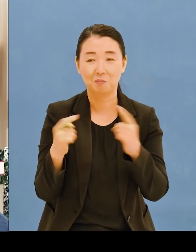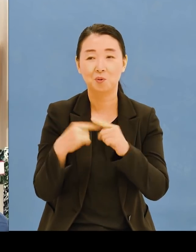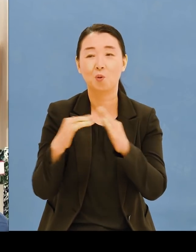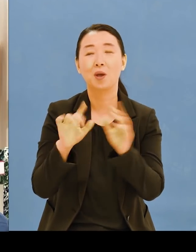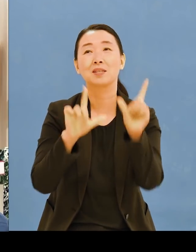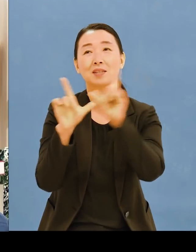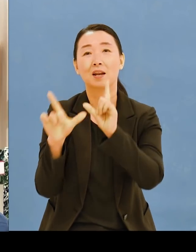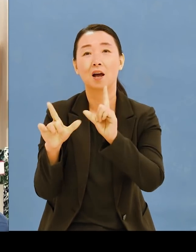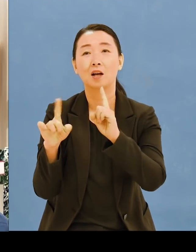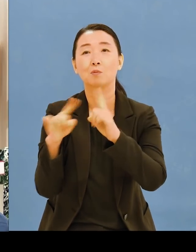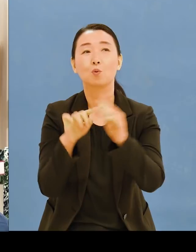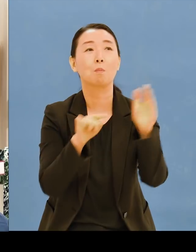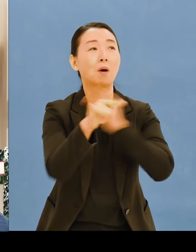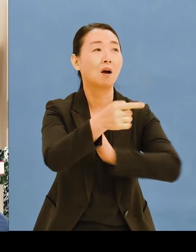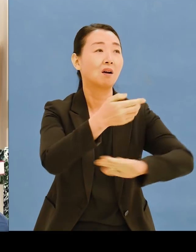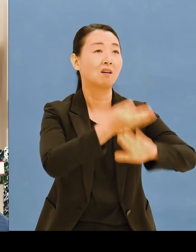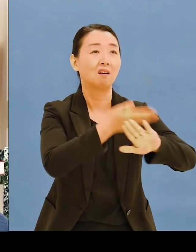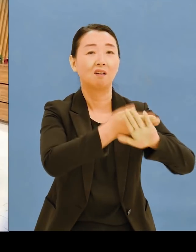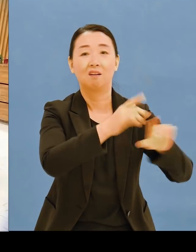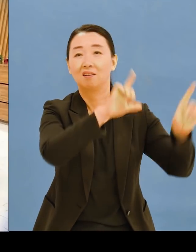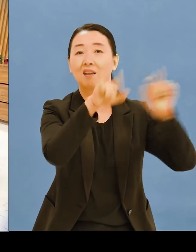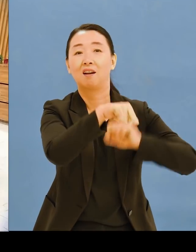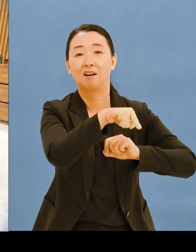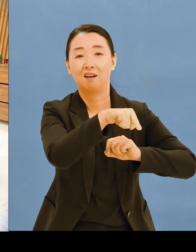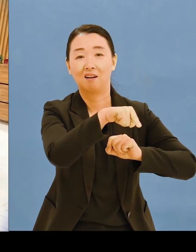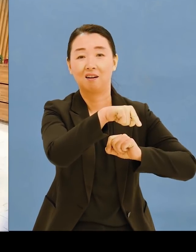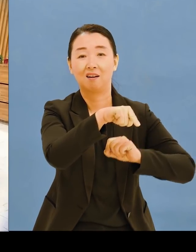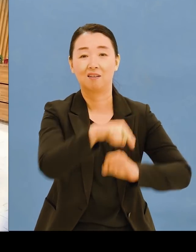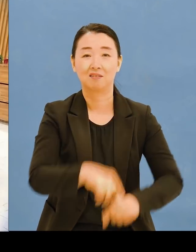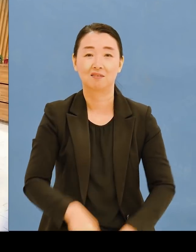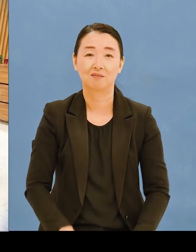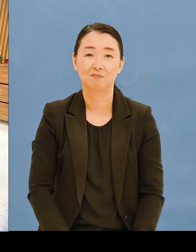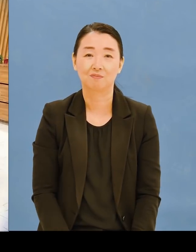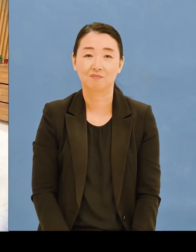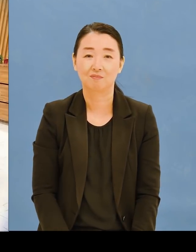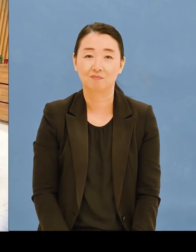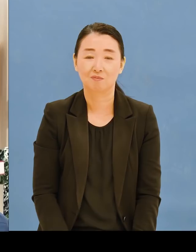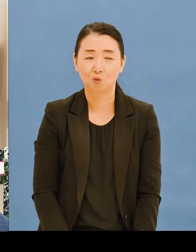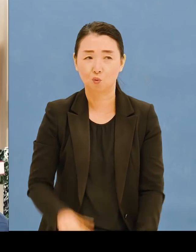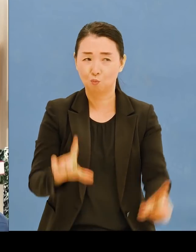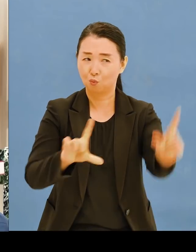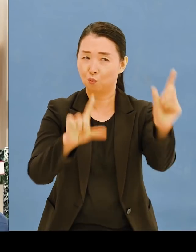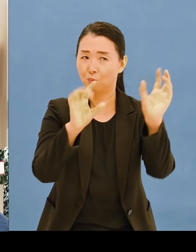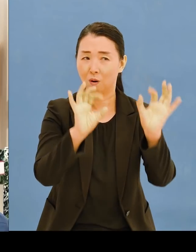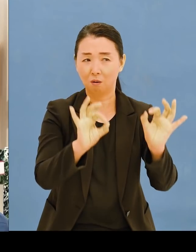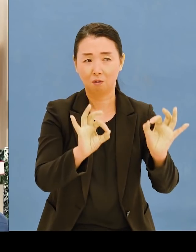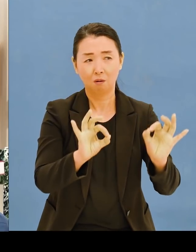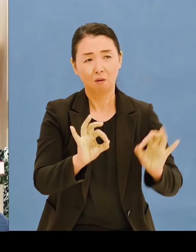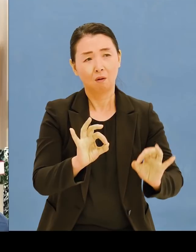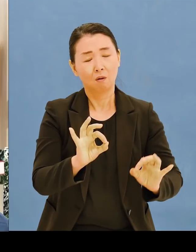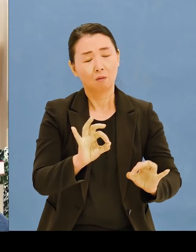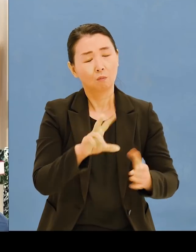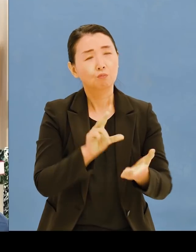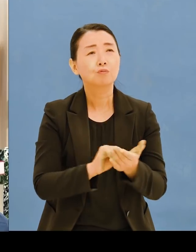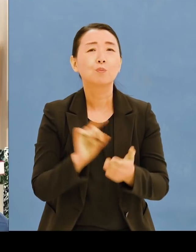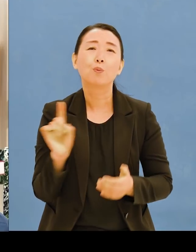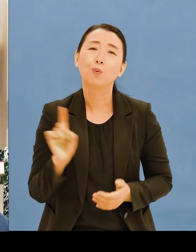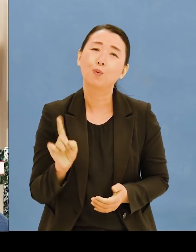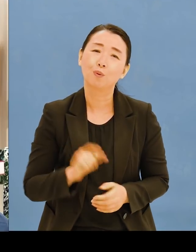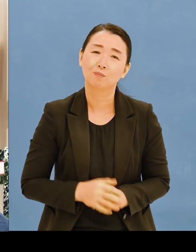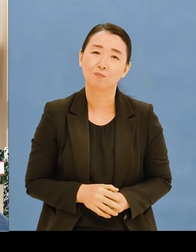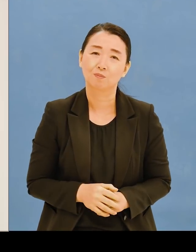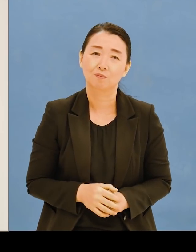교회 문 밖에 나가면 애들이 다른 삶을 사는 거예요. 네네네. 그런 모습을 보면서 그럼 도대체 뭐가